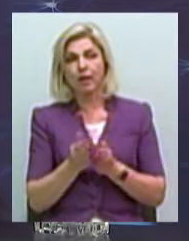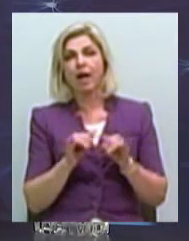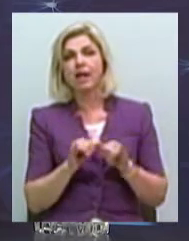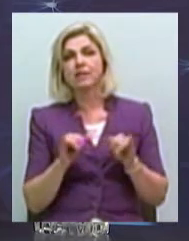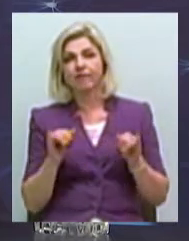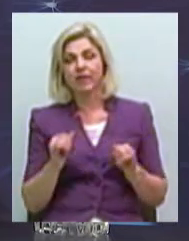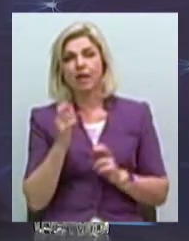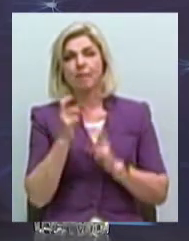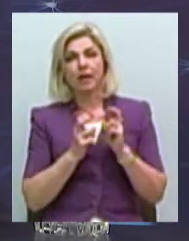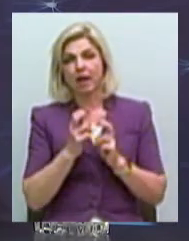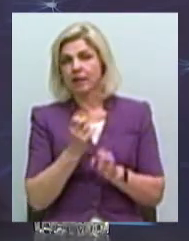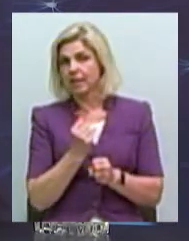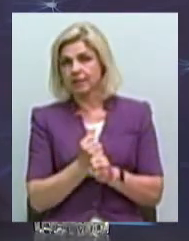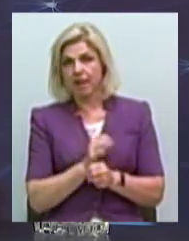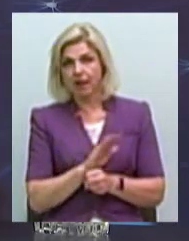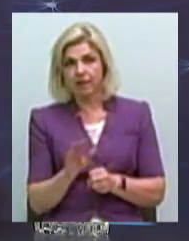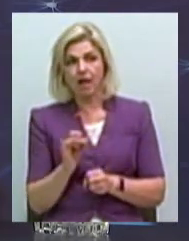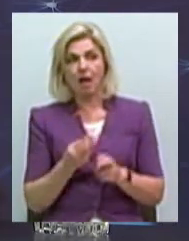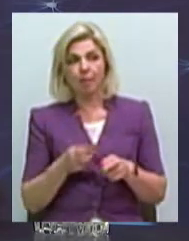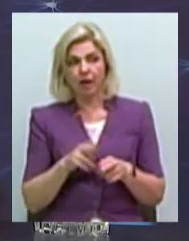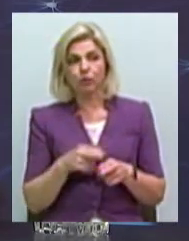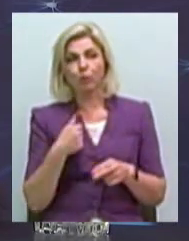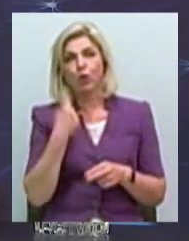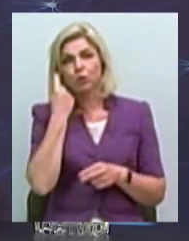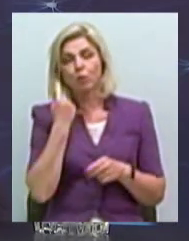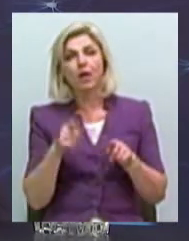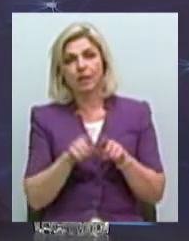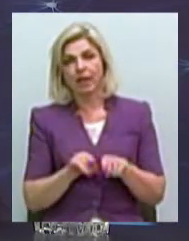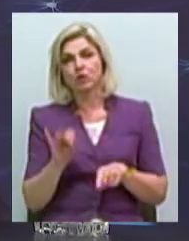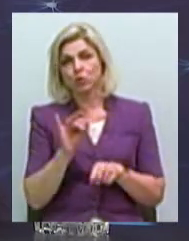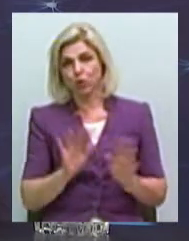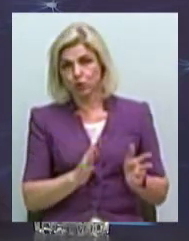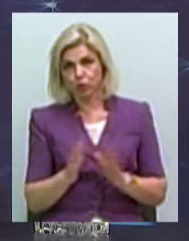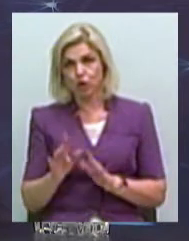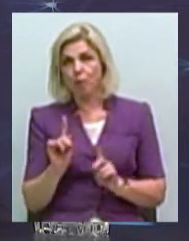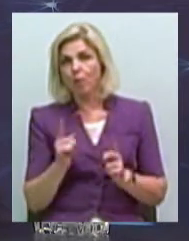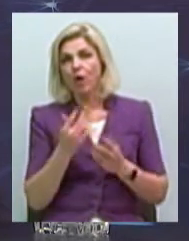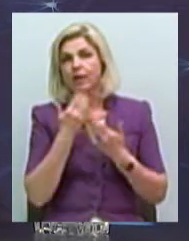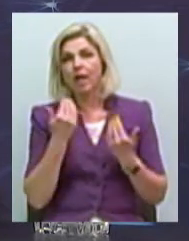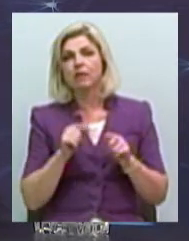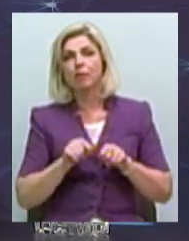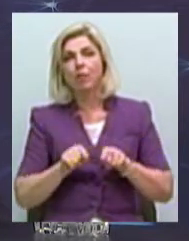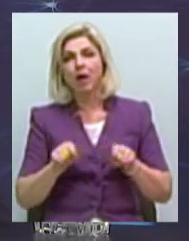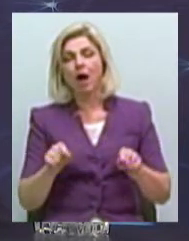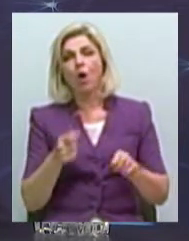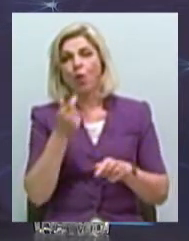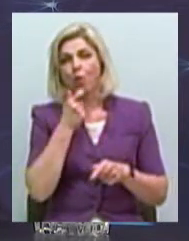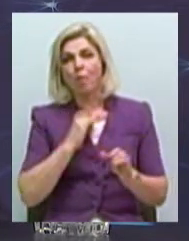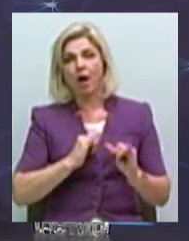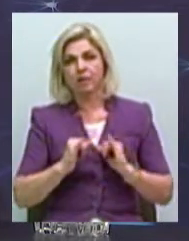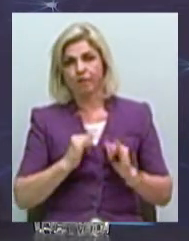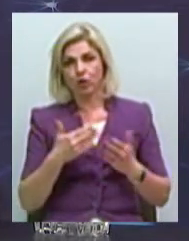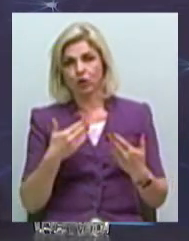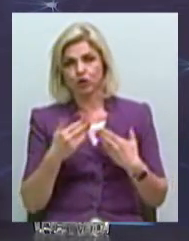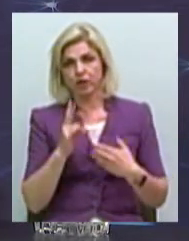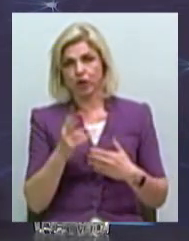развития предприятия не сделала, и поэтому, мне кажется, вот такие истории случаются, потому что нет пропаганды гуманного отношения к животным у Центра защиты